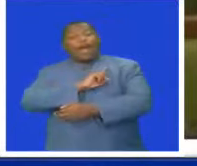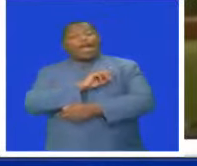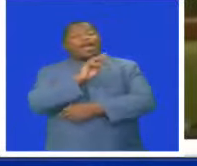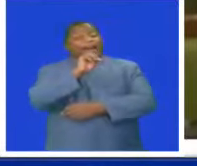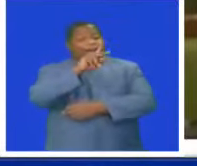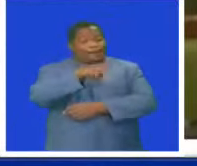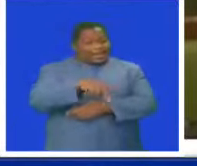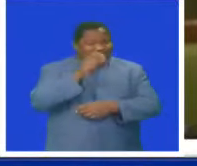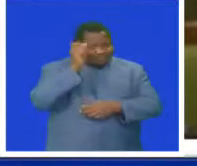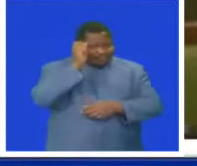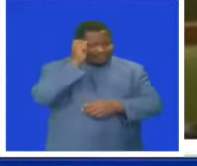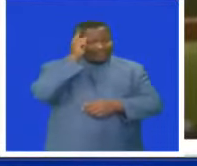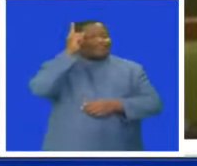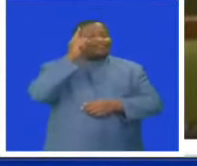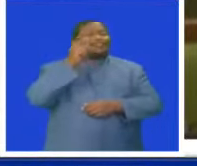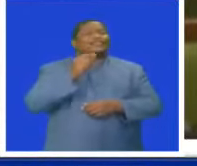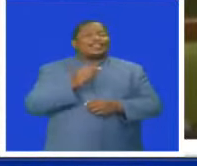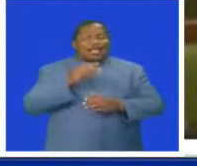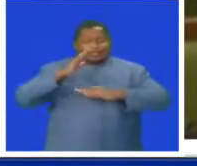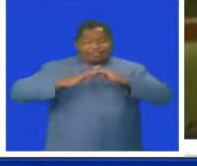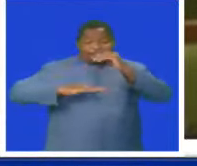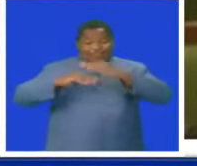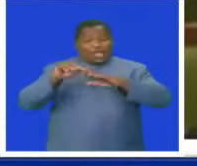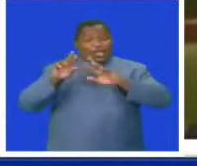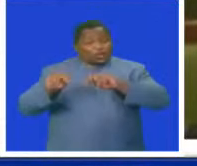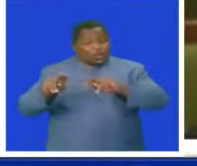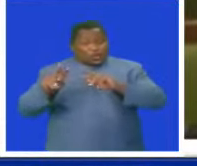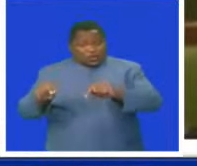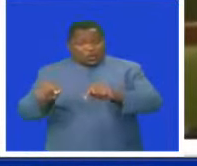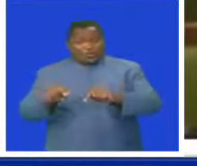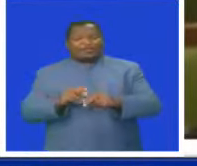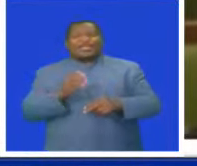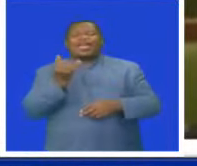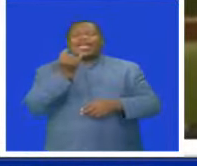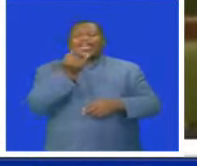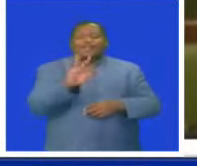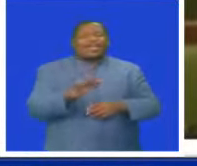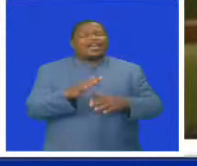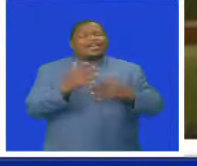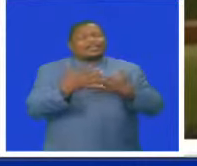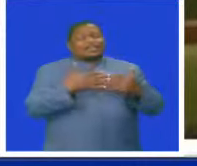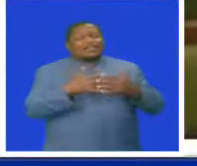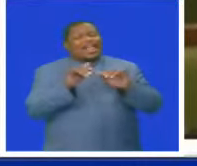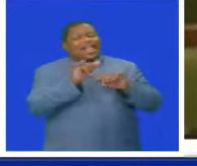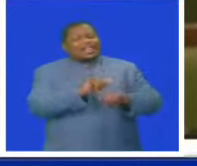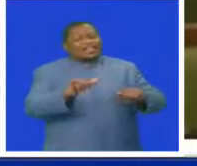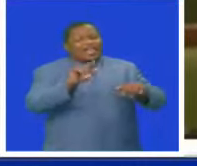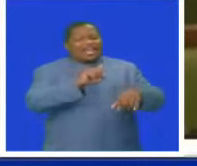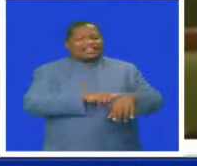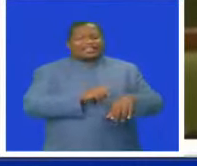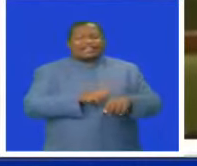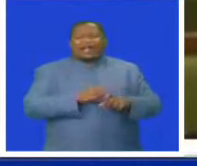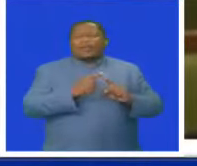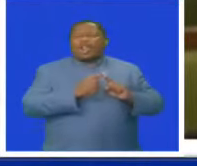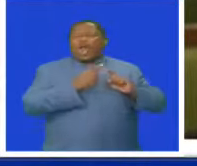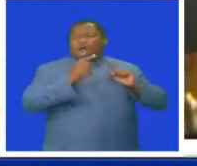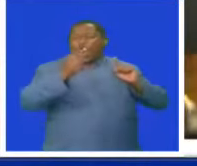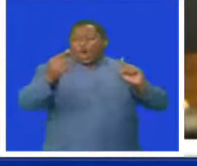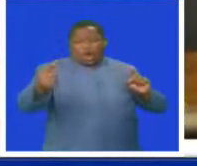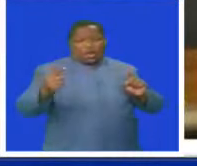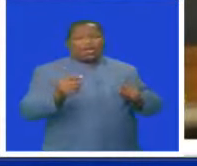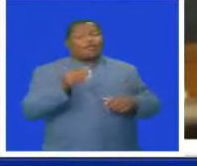kwekuthi ungabadileya ngokwakha amasakhiwo kusho kuthwala umthwalo ongeduke